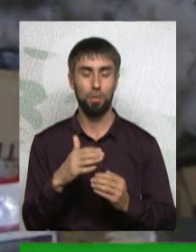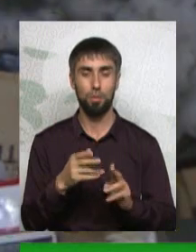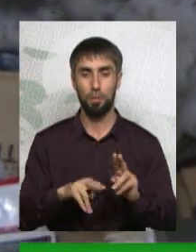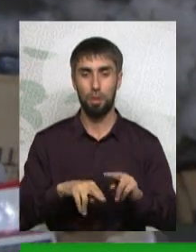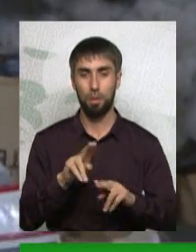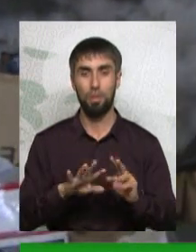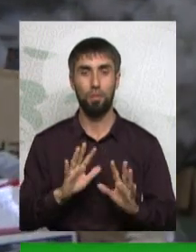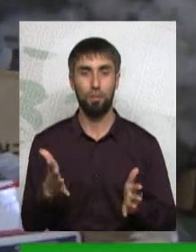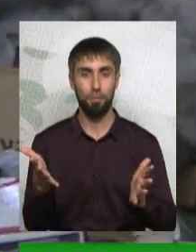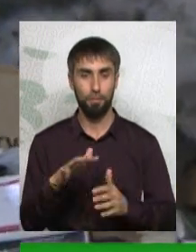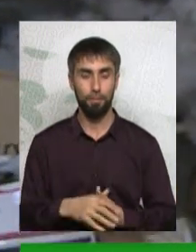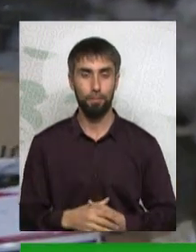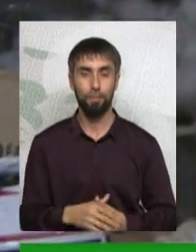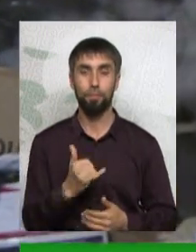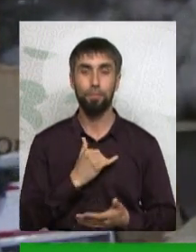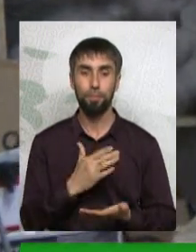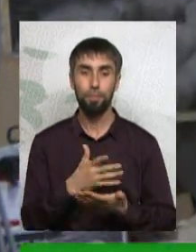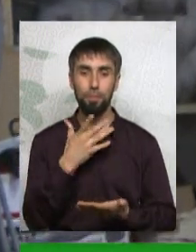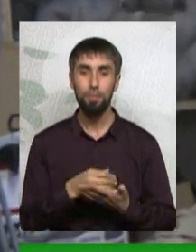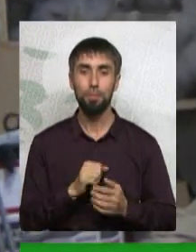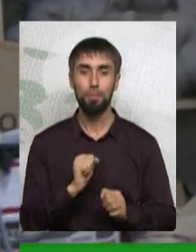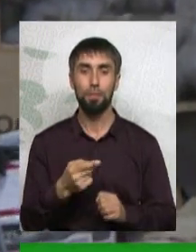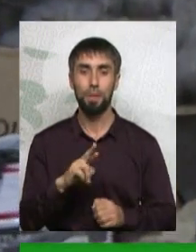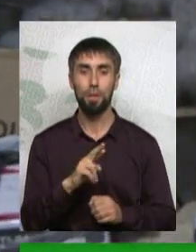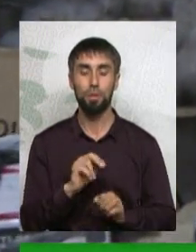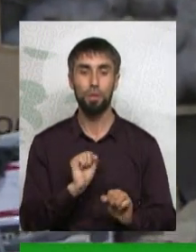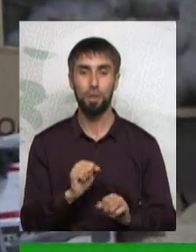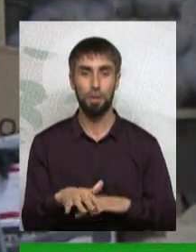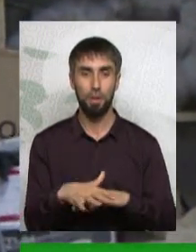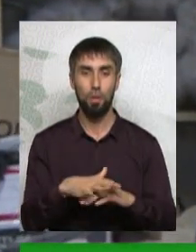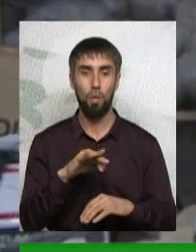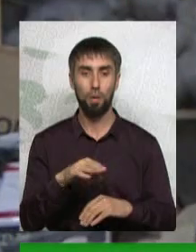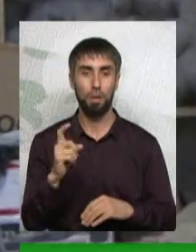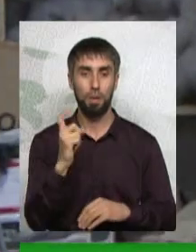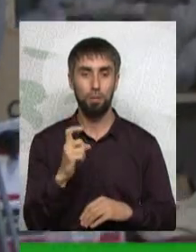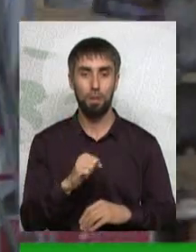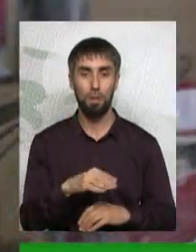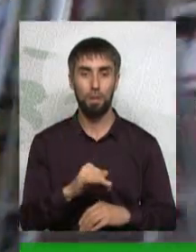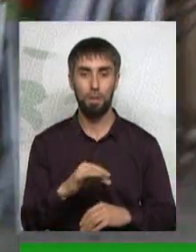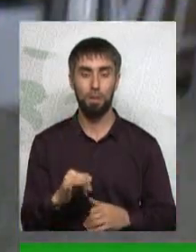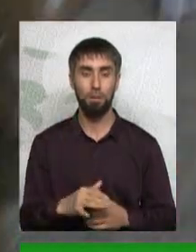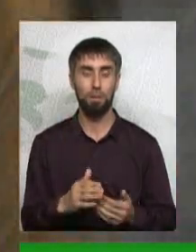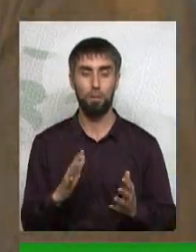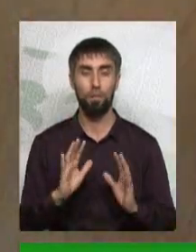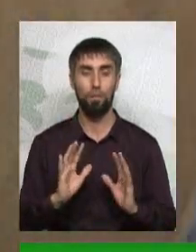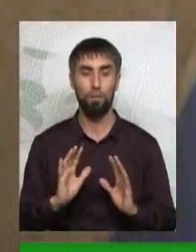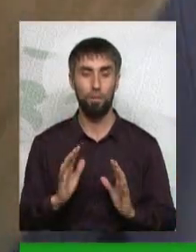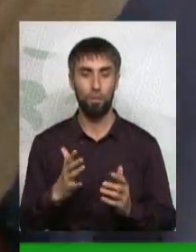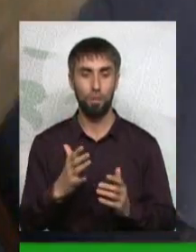конструкций. Также у нас имеются средства индивидуальной защиты для защиты населения от химической атаки. То есть в данном случае